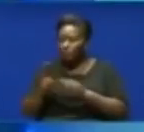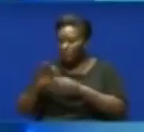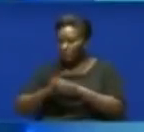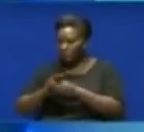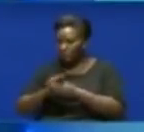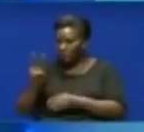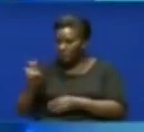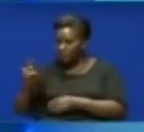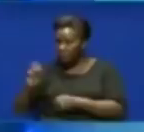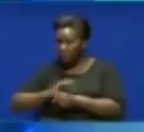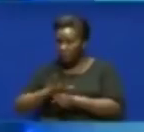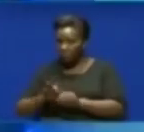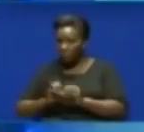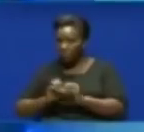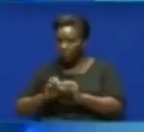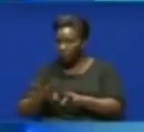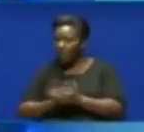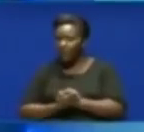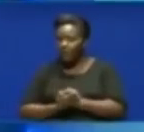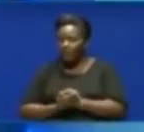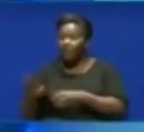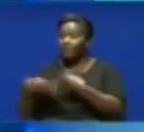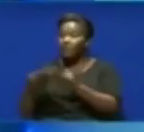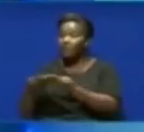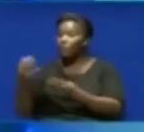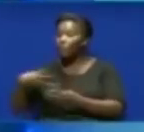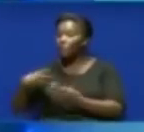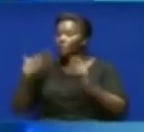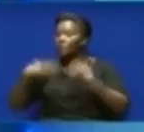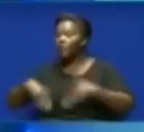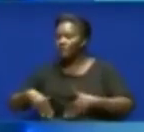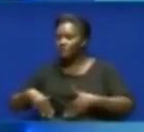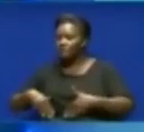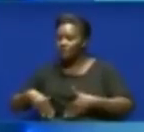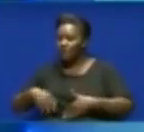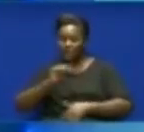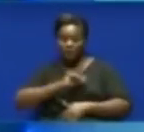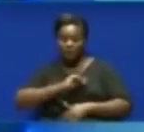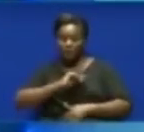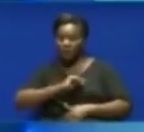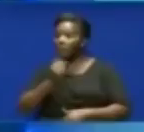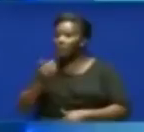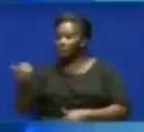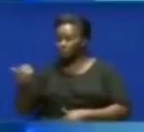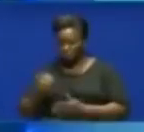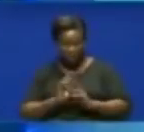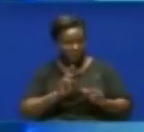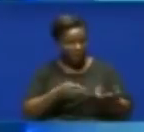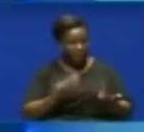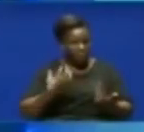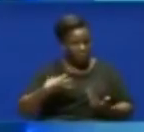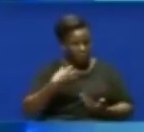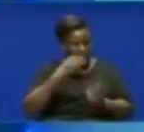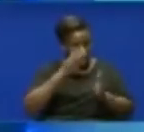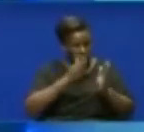nchini zitatolewa na Waziri wa Afya, Maendeleo ya Jamii, Jinsia ya Wazee na Watoto, na ikilazimika zitatolewa na Waziri Mkuu au